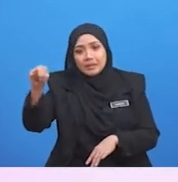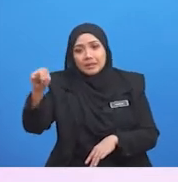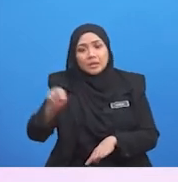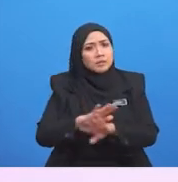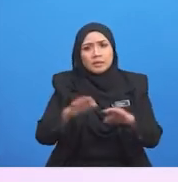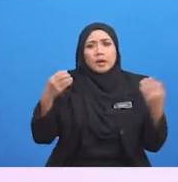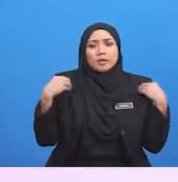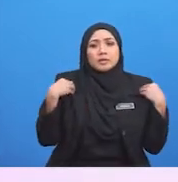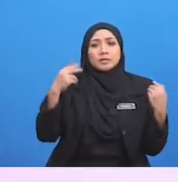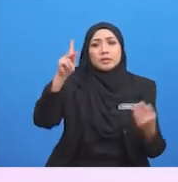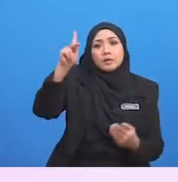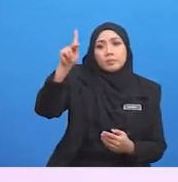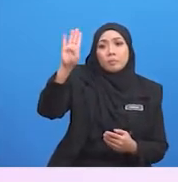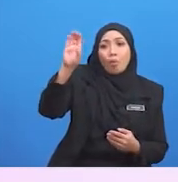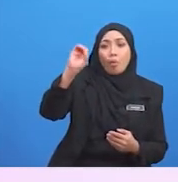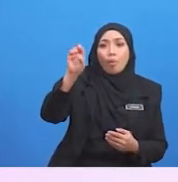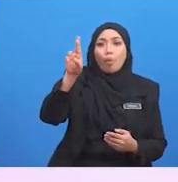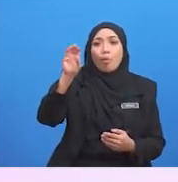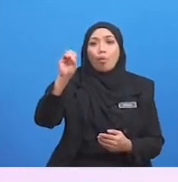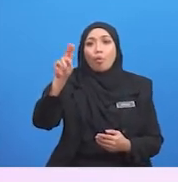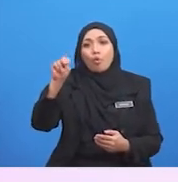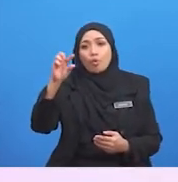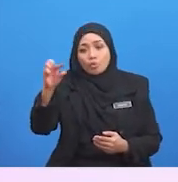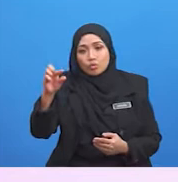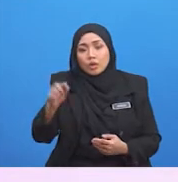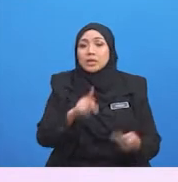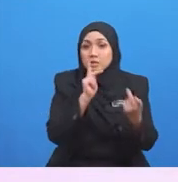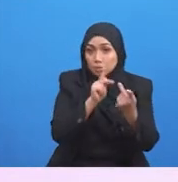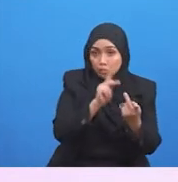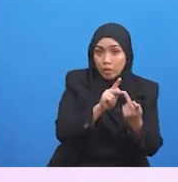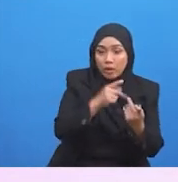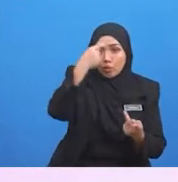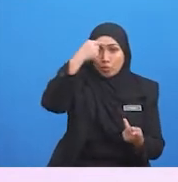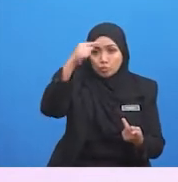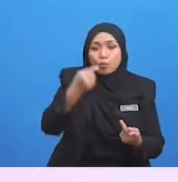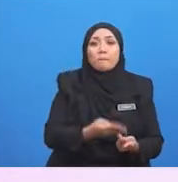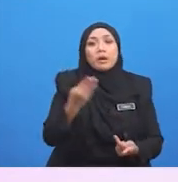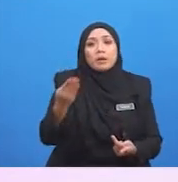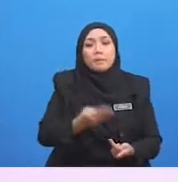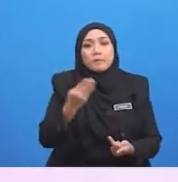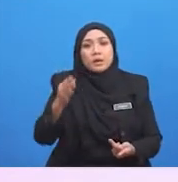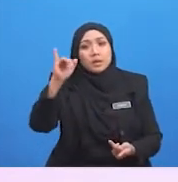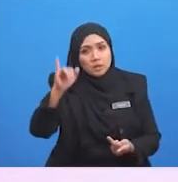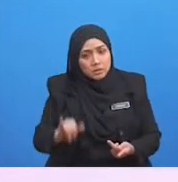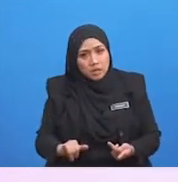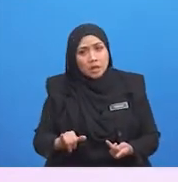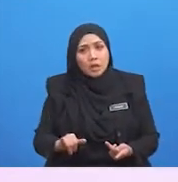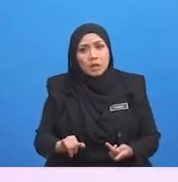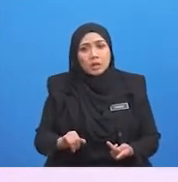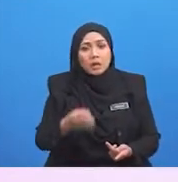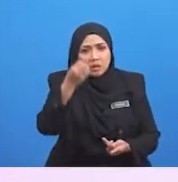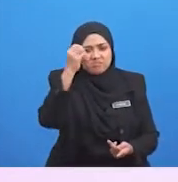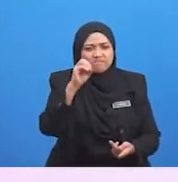pemborong tetapi ada ejen. Jadi saluran agihan ini sesuai untuk barang yang memerlukan